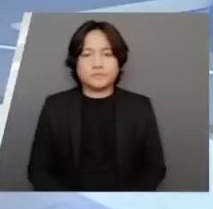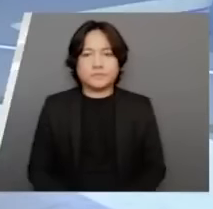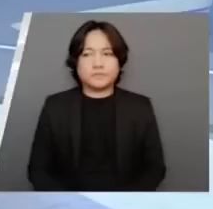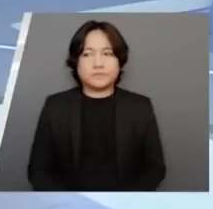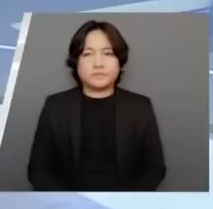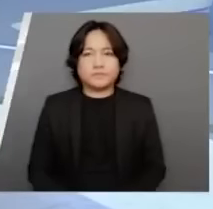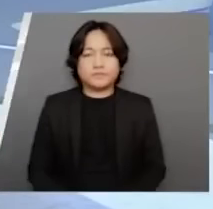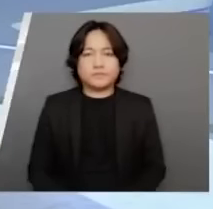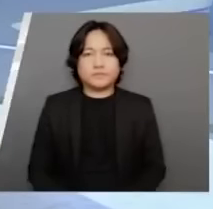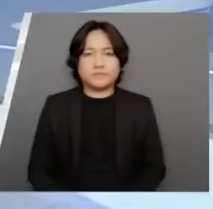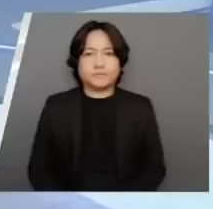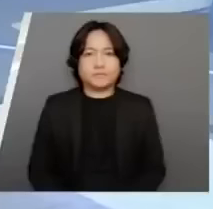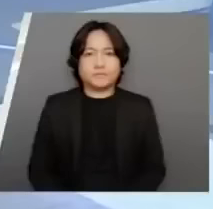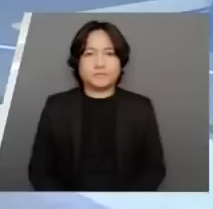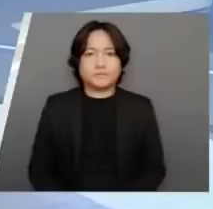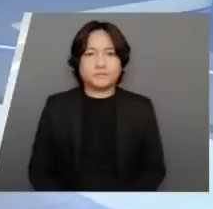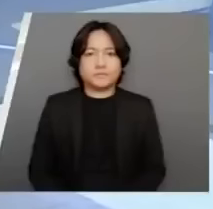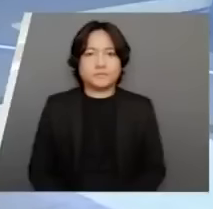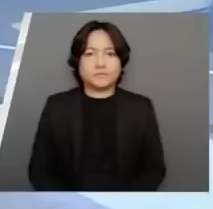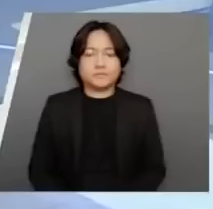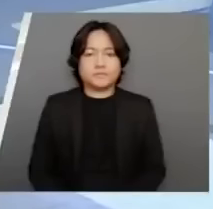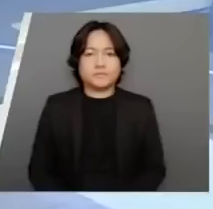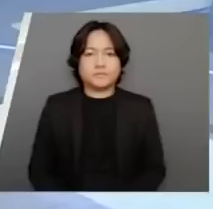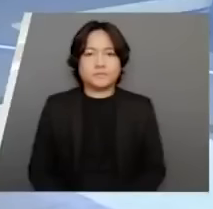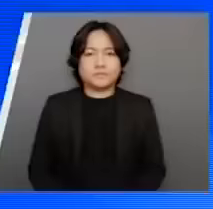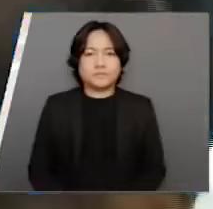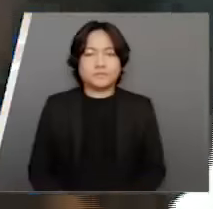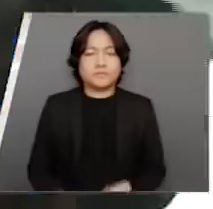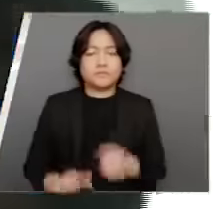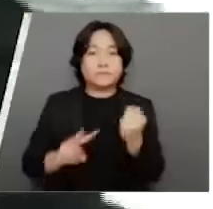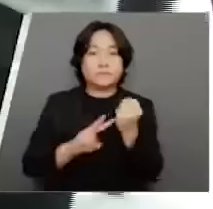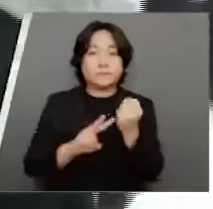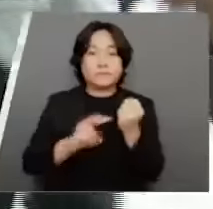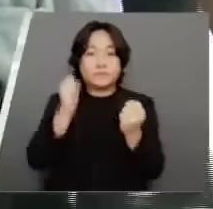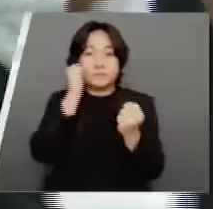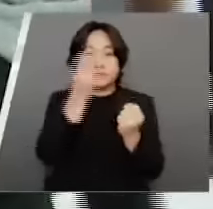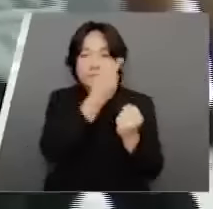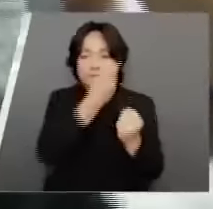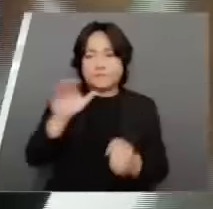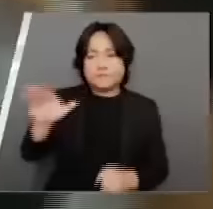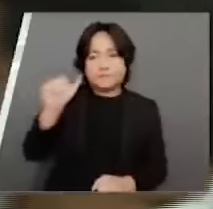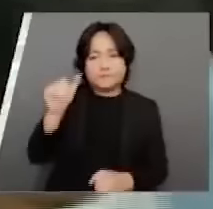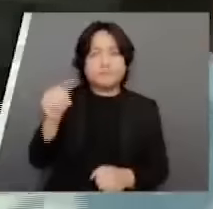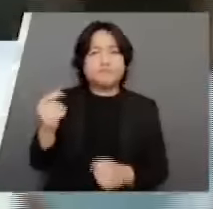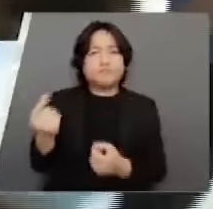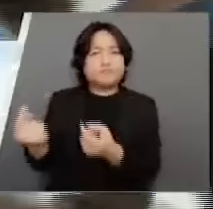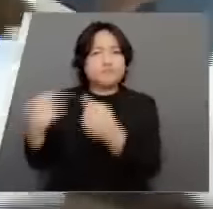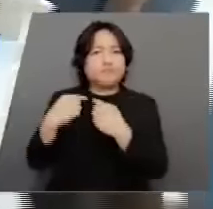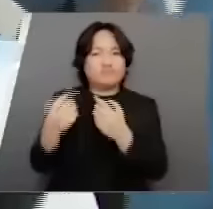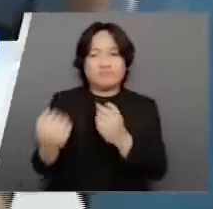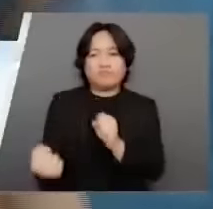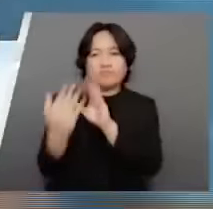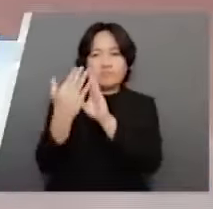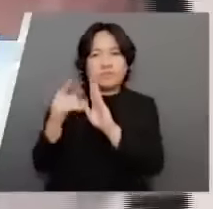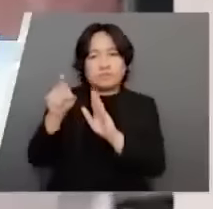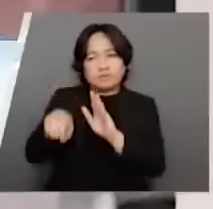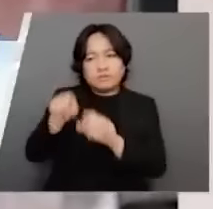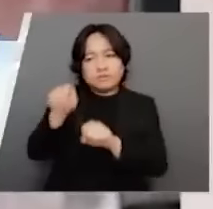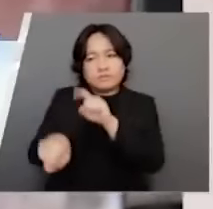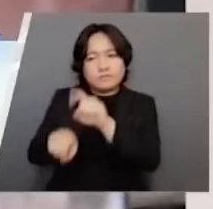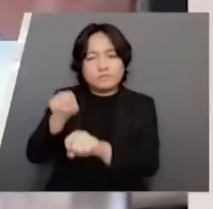Muling pinadadalo ng komite sa Kamara si Vice President Sara Duterte sa pagdinig tungkol sa paggamit ng confidential funds ng kanyang